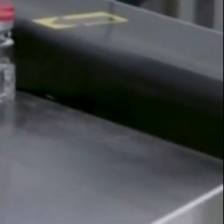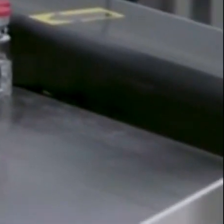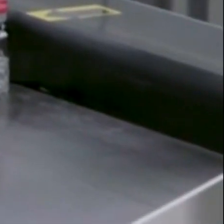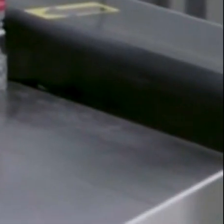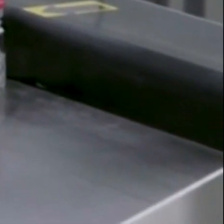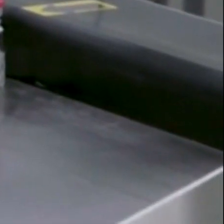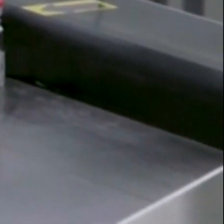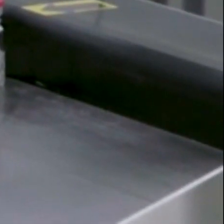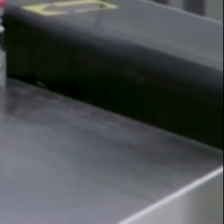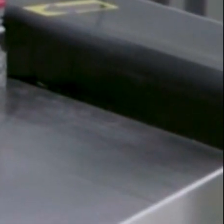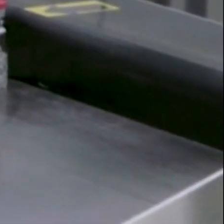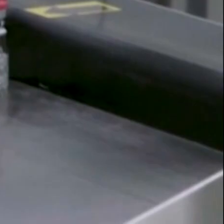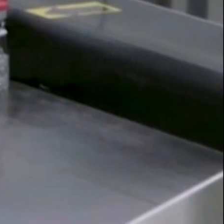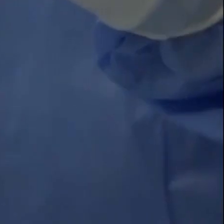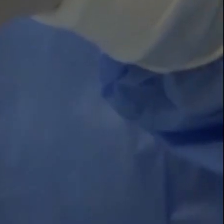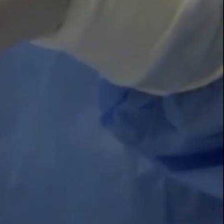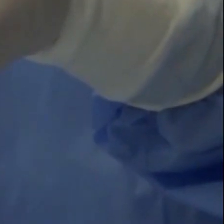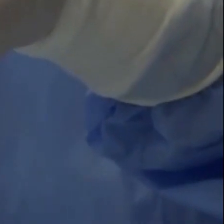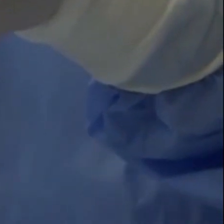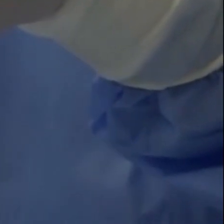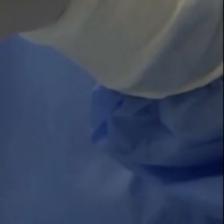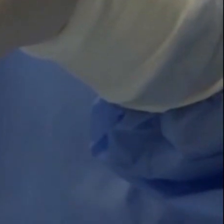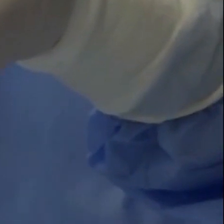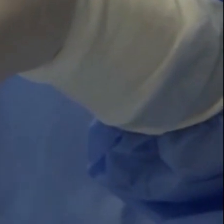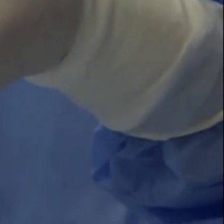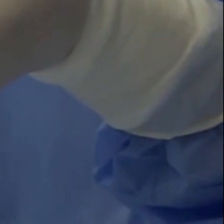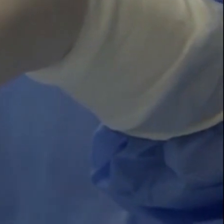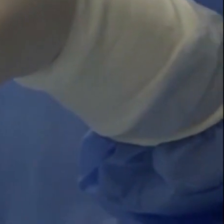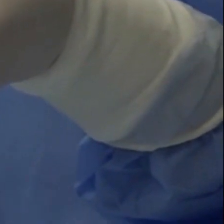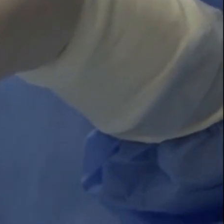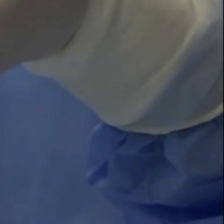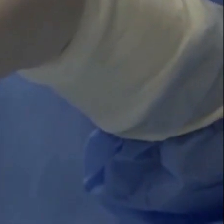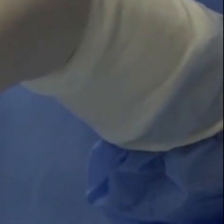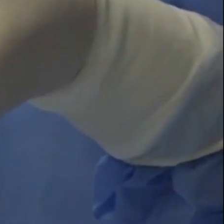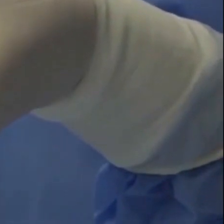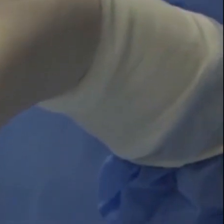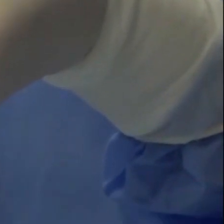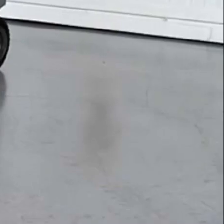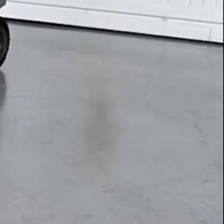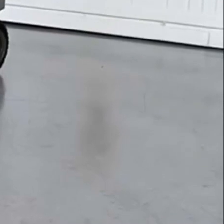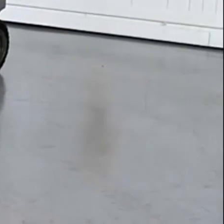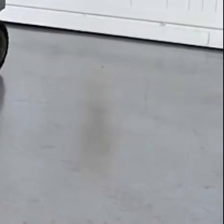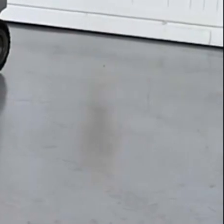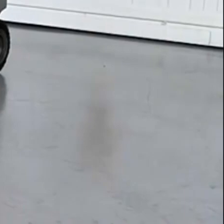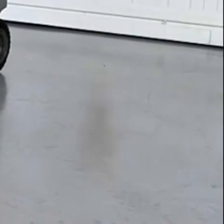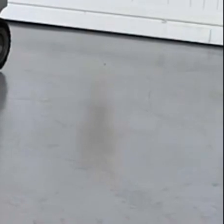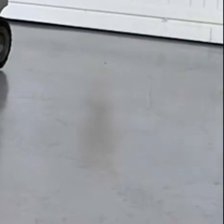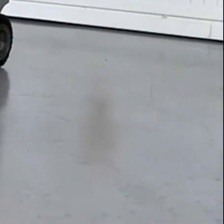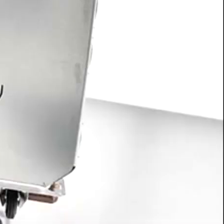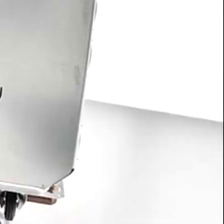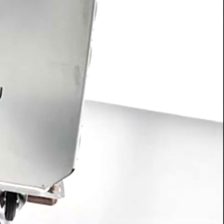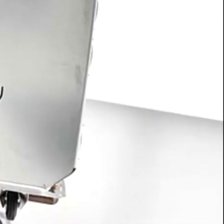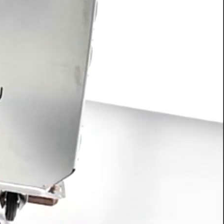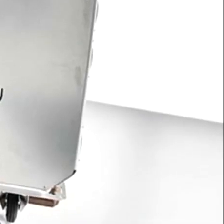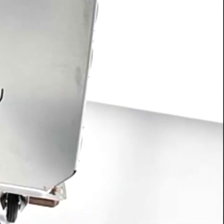esclude il blocco delle esportazioni dall'europa verso altri paesi anche se ribadisce la linea dura contro le case